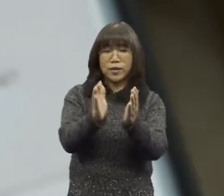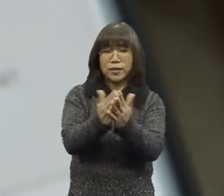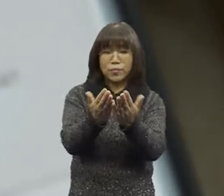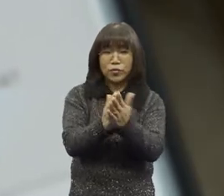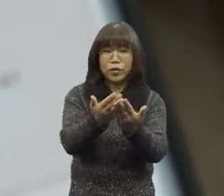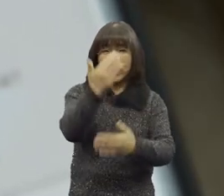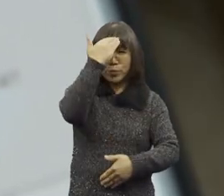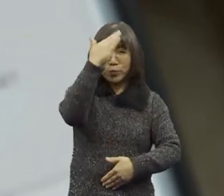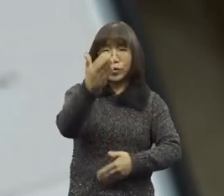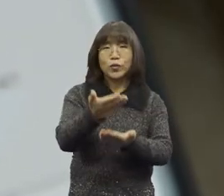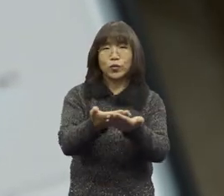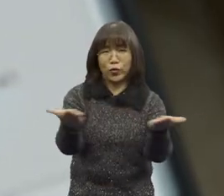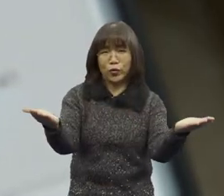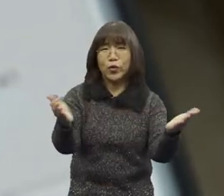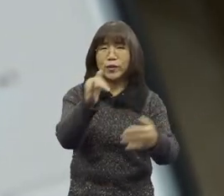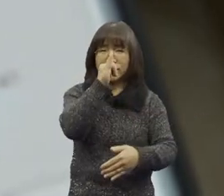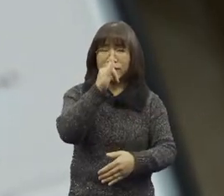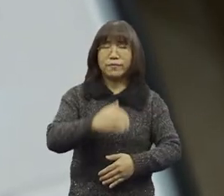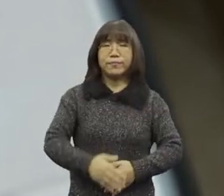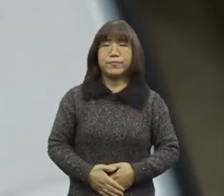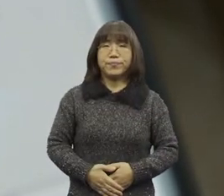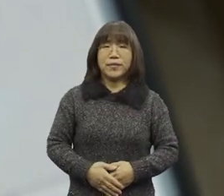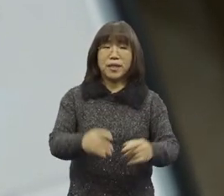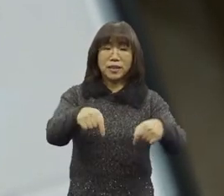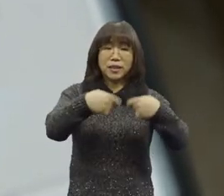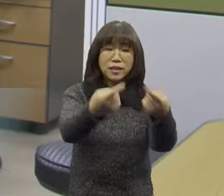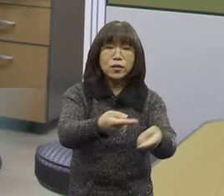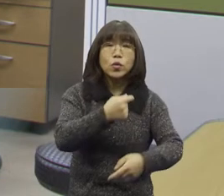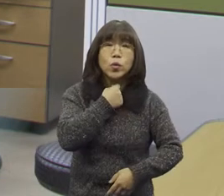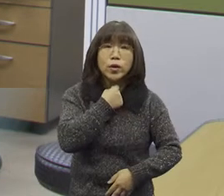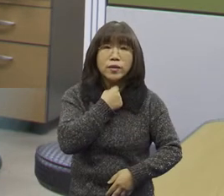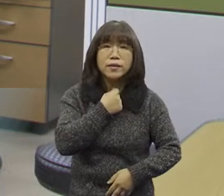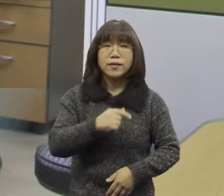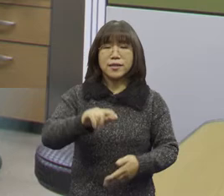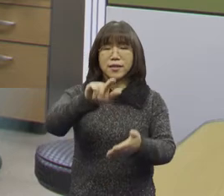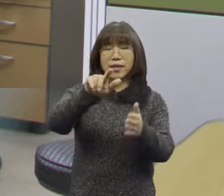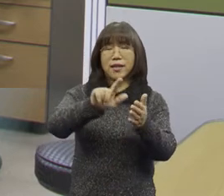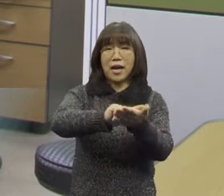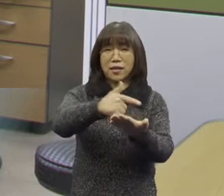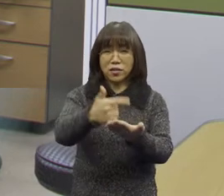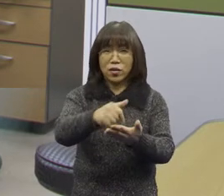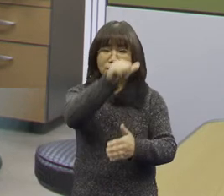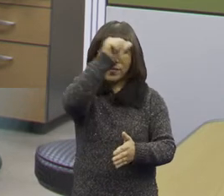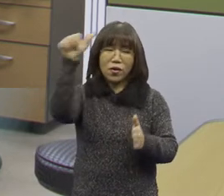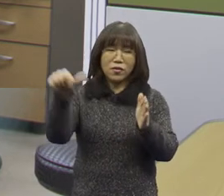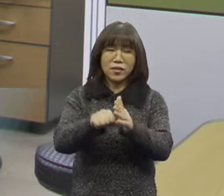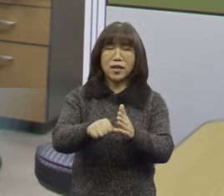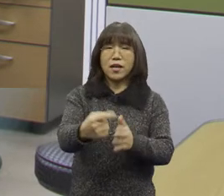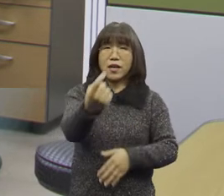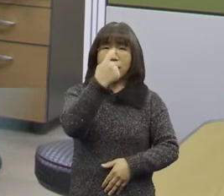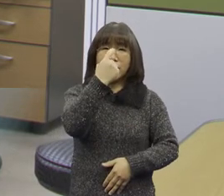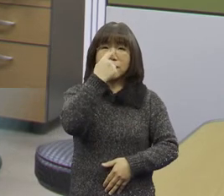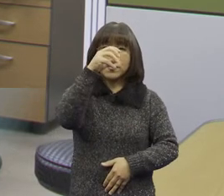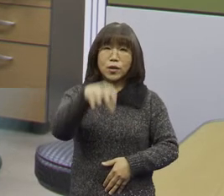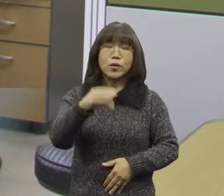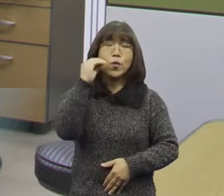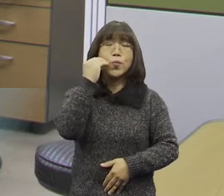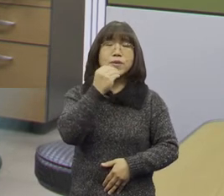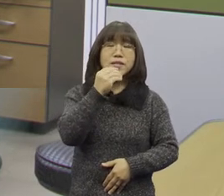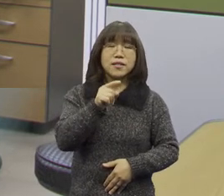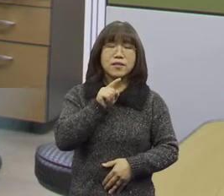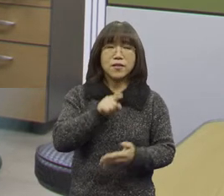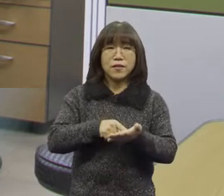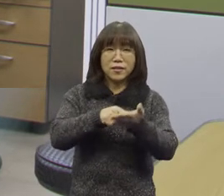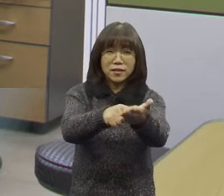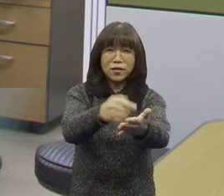증정 이벤트도 함께 진행됩니다. 참여를 원하는 구민은 강서 평생학습관 홈페이지에서